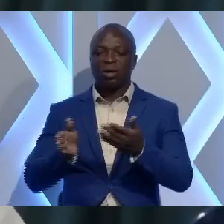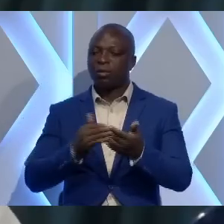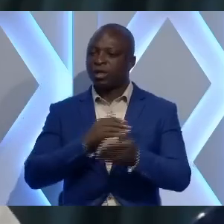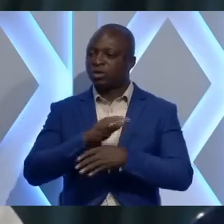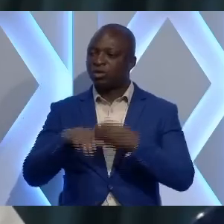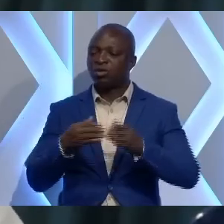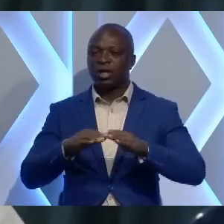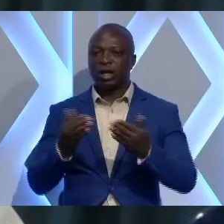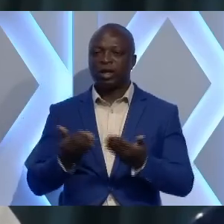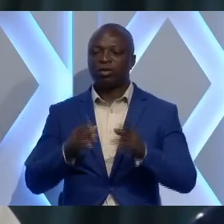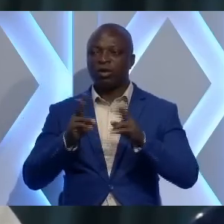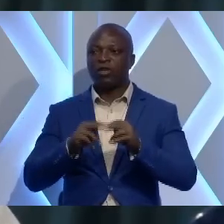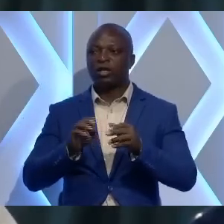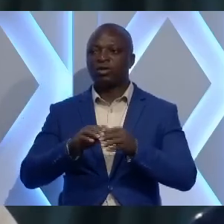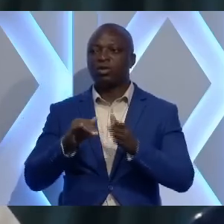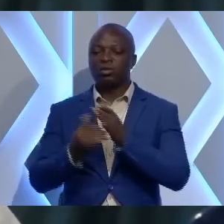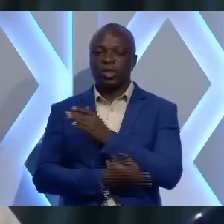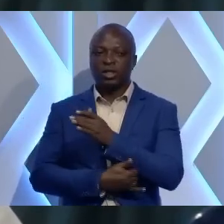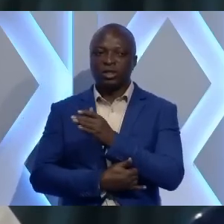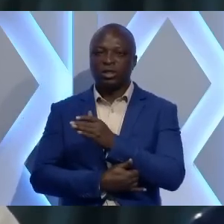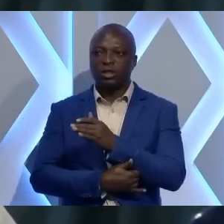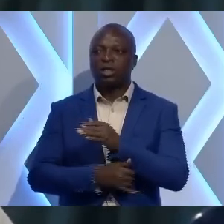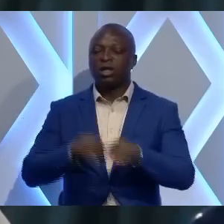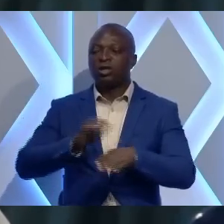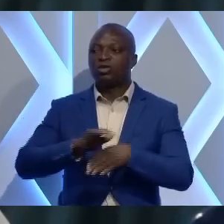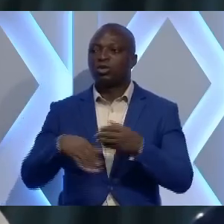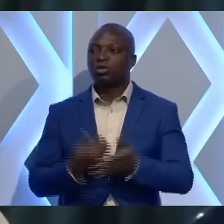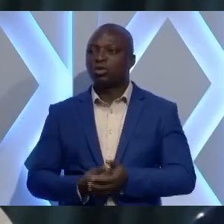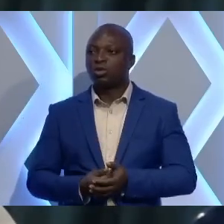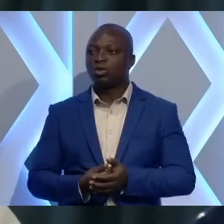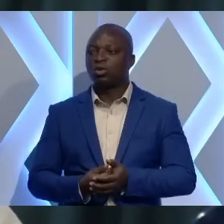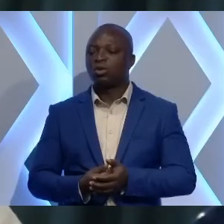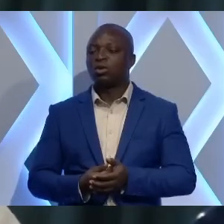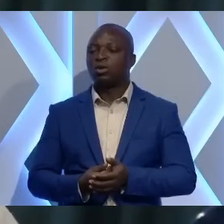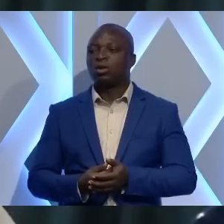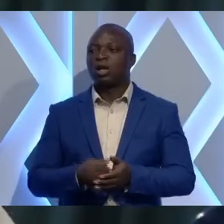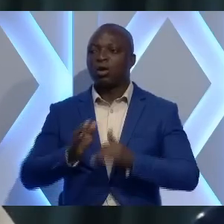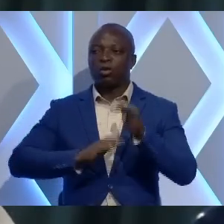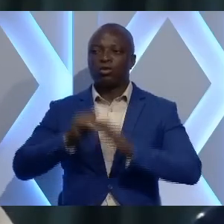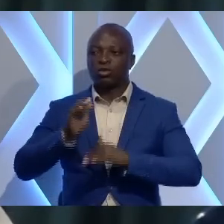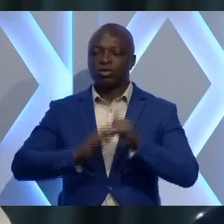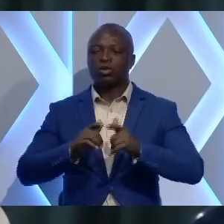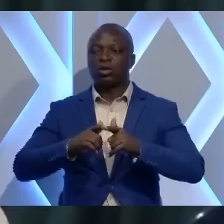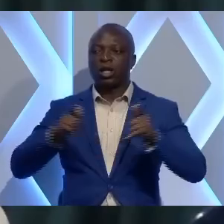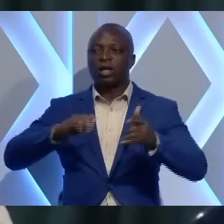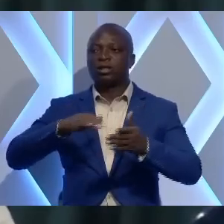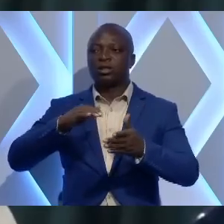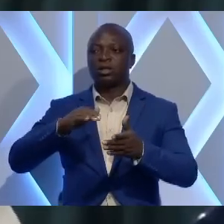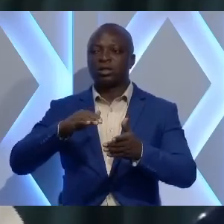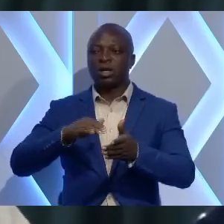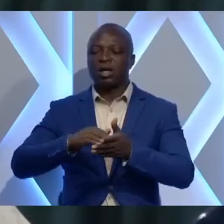les cantons et villages de notre pays et surtout la construction de la grande